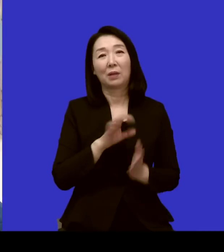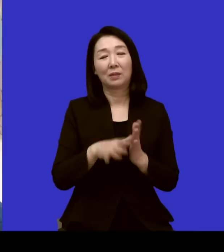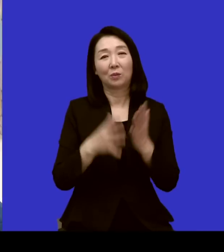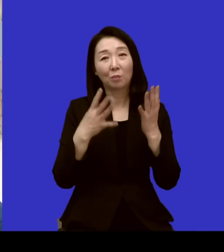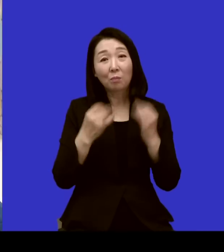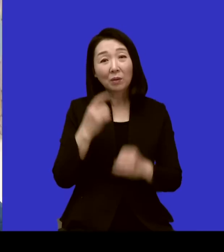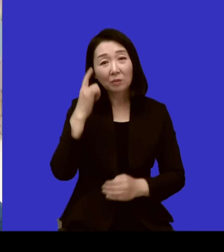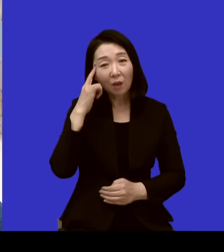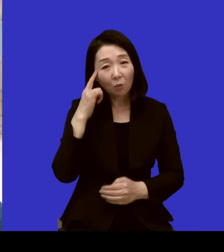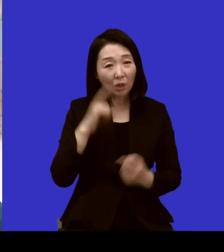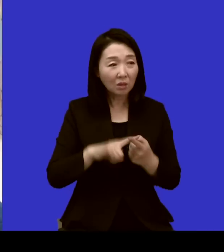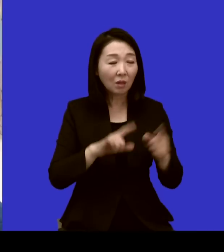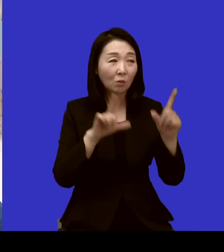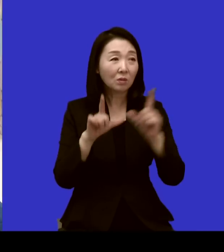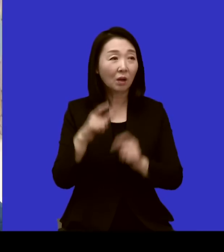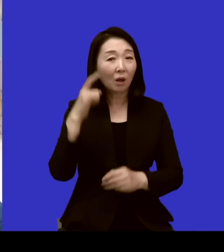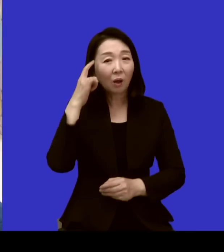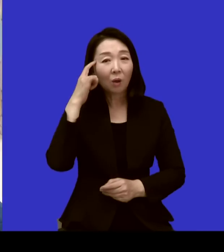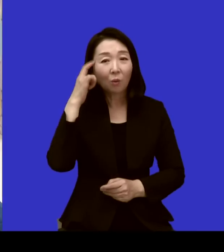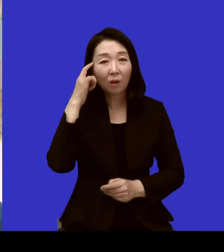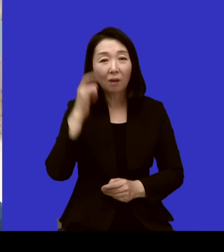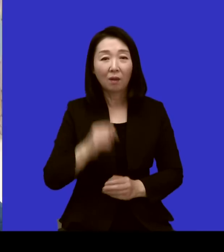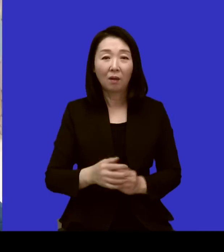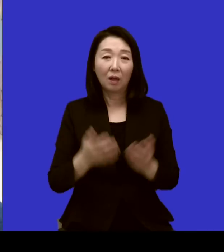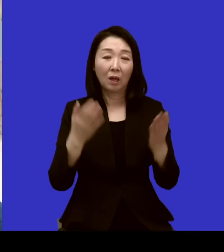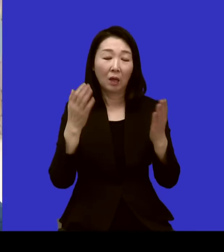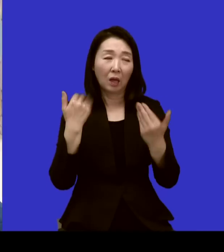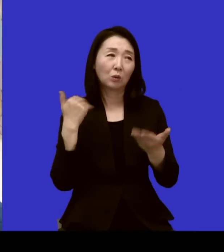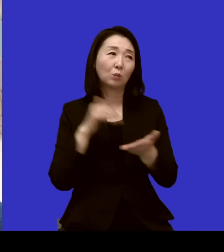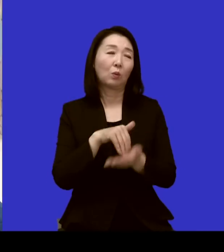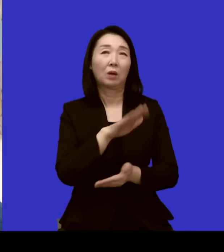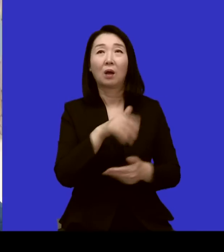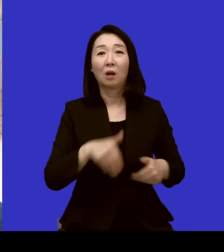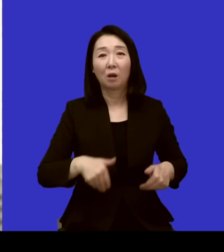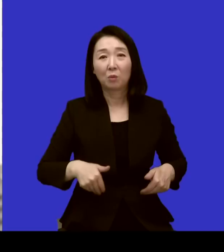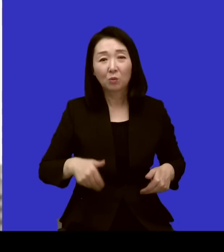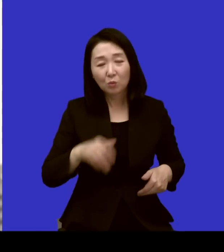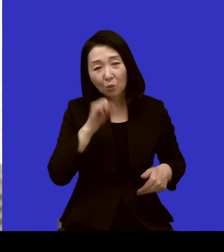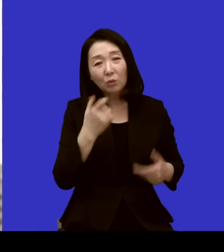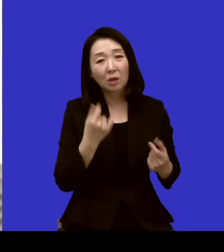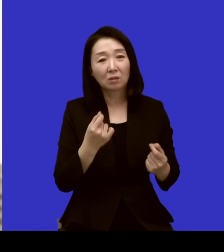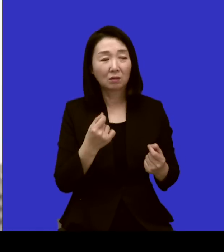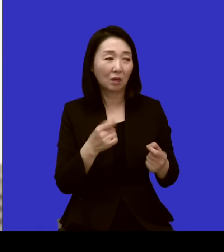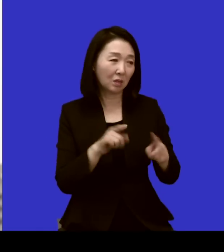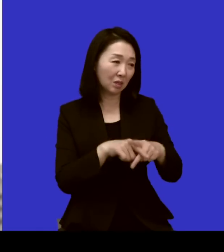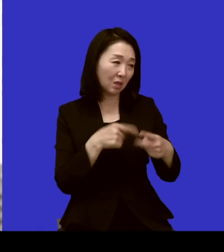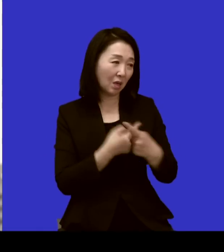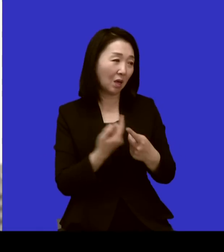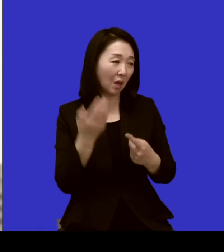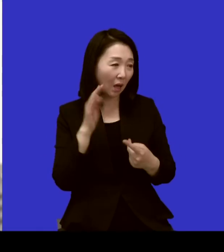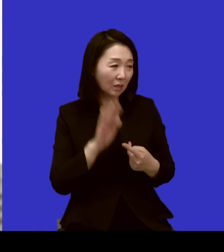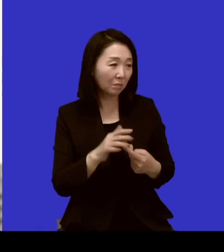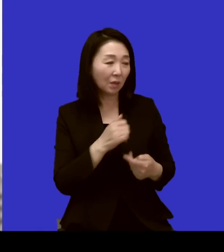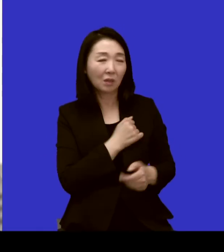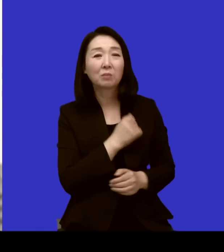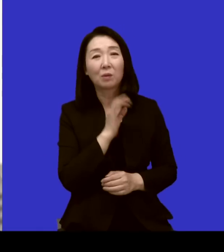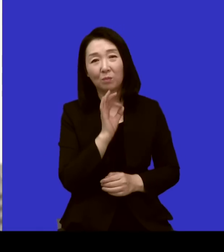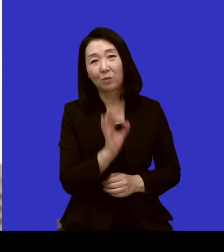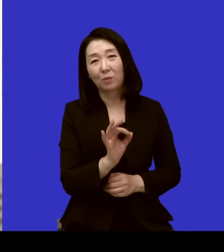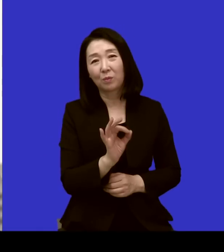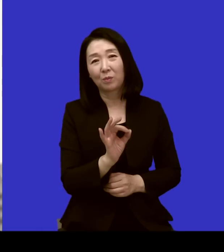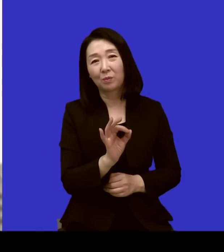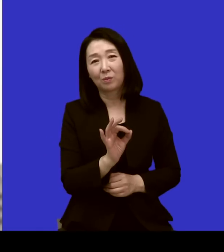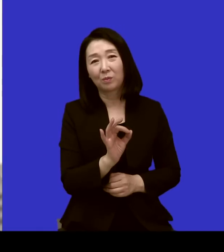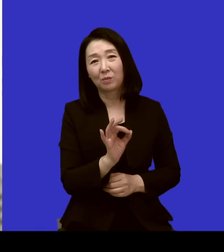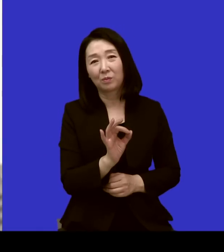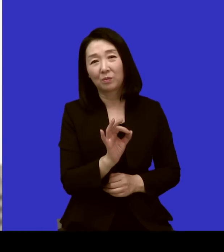네. 왜 이러고 살까? 솔직히 왜 이러고 살까? 학교로 좀 돌아가지. 음. 근데 이해는 되면서도 좀 답답하기도 하고 뭐 그런 일들이